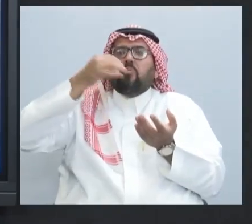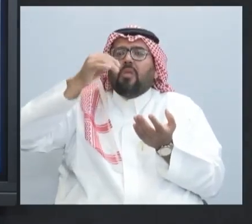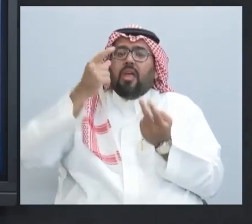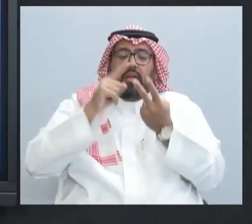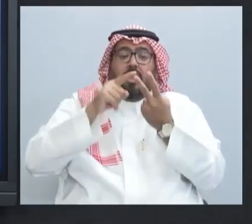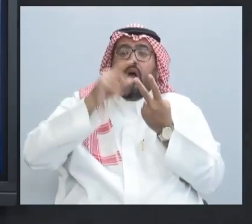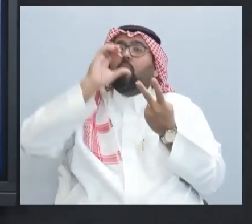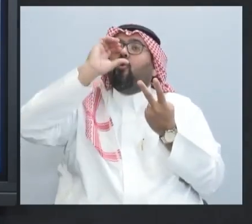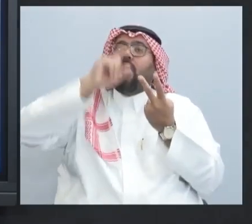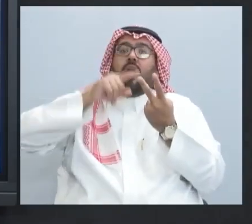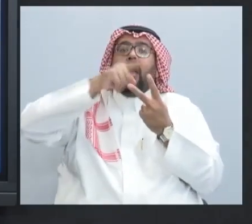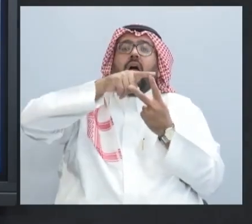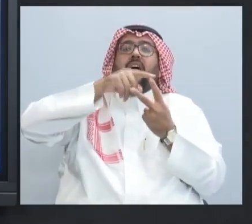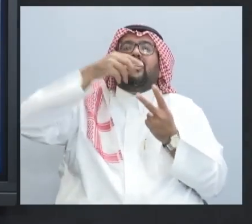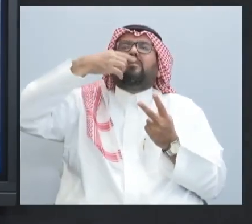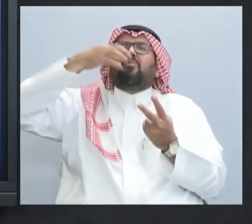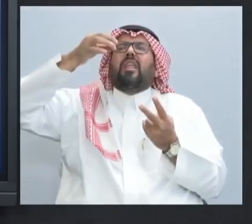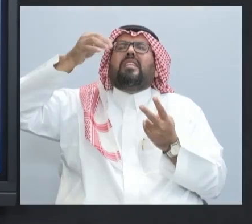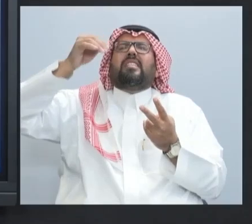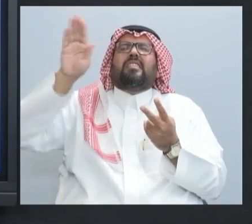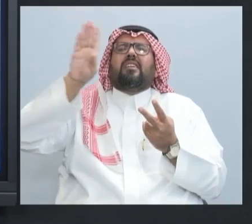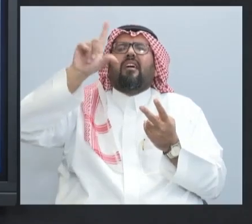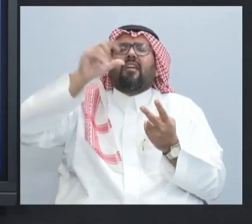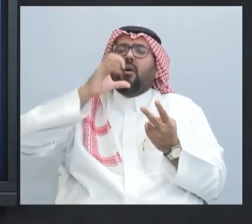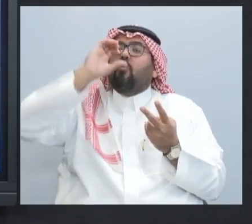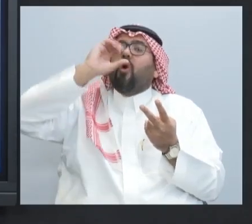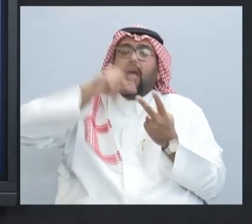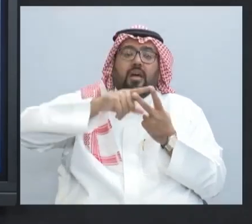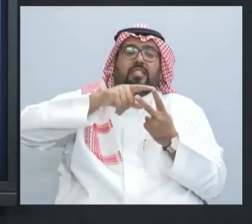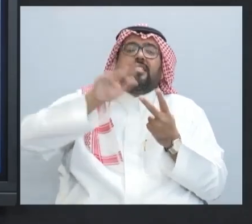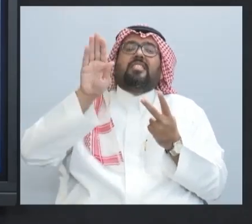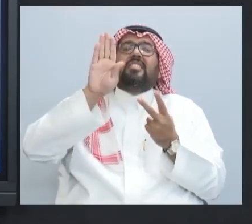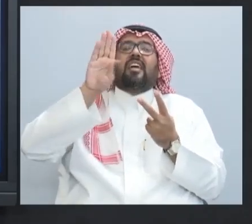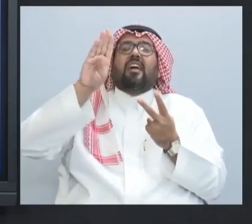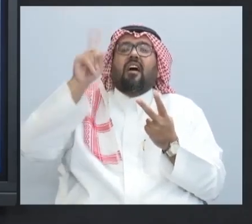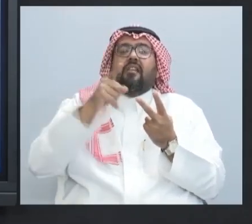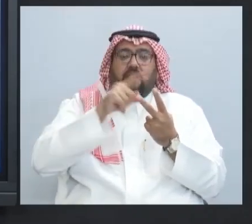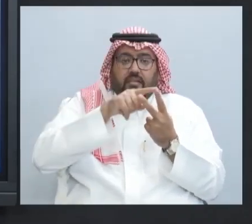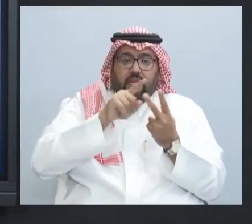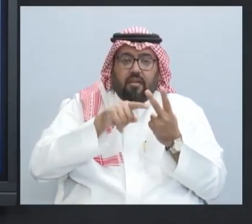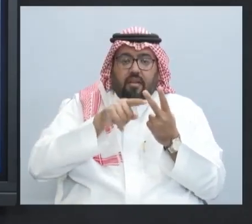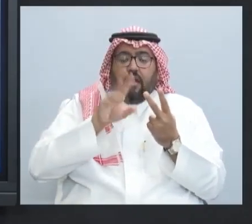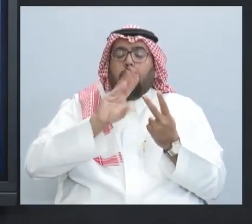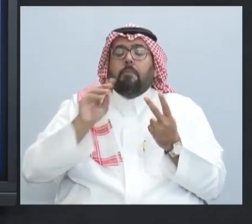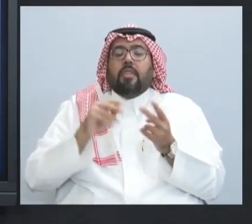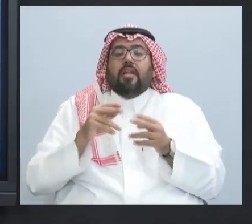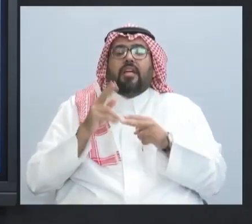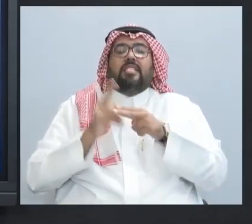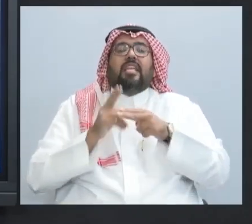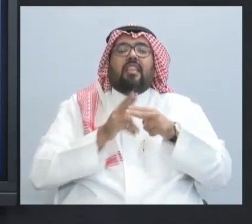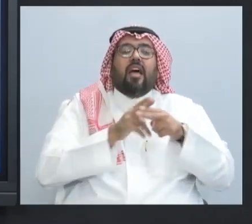السكر والماء كذلك لدينا امثله كثيره للمخاليط فالسلطه